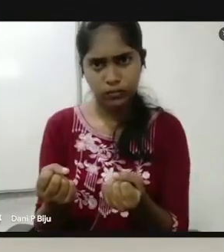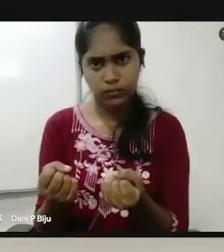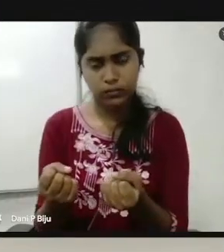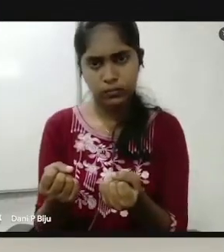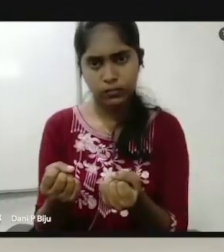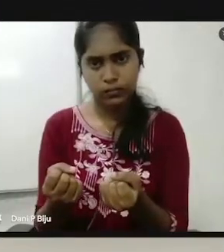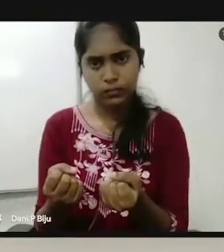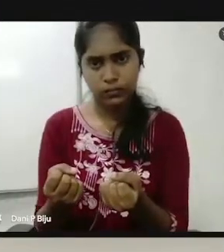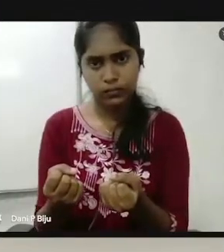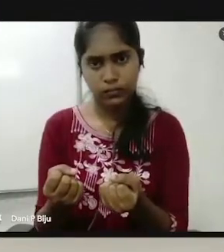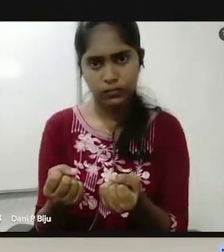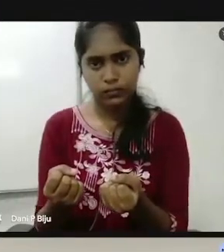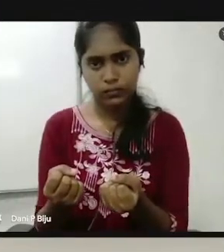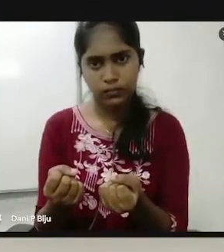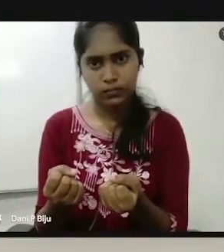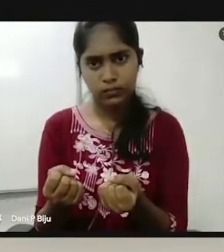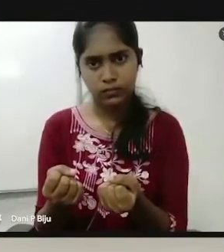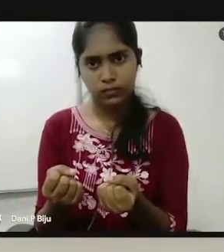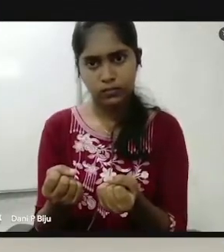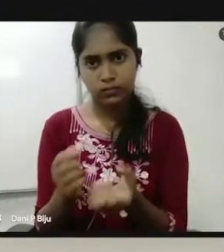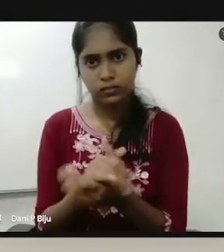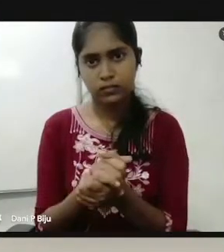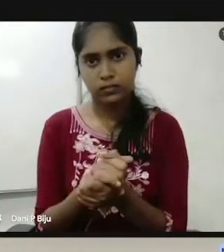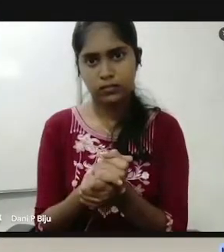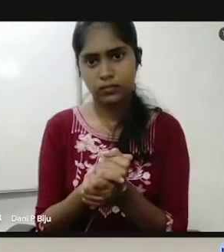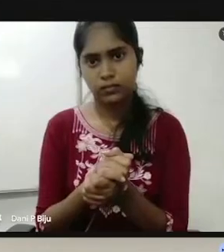നീ കൊടുക്കില്ല എന്നുള്ളൊരു സംഭവം അവന് മനസ്സിലാവുള്ളൂ.